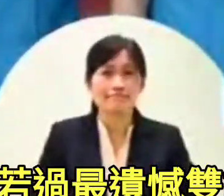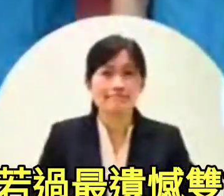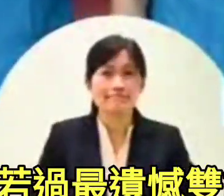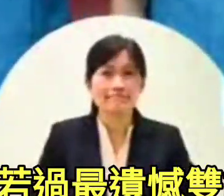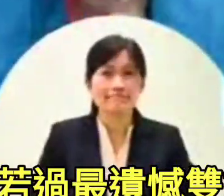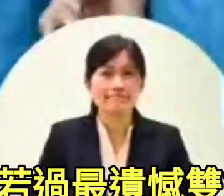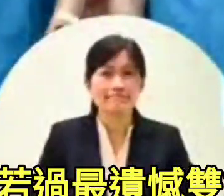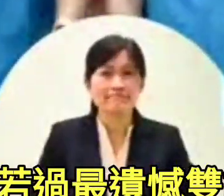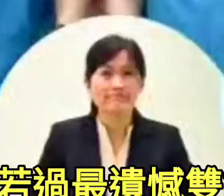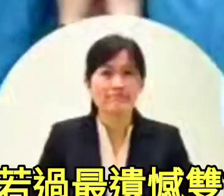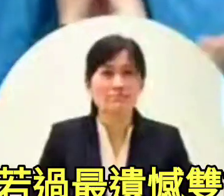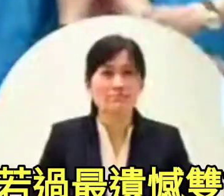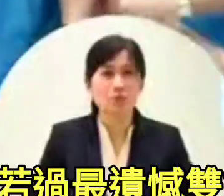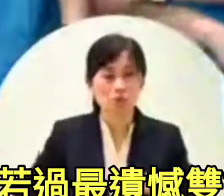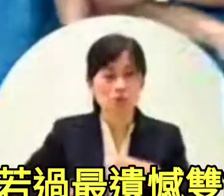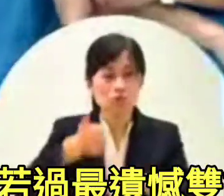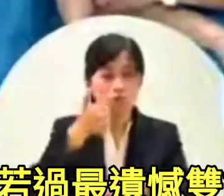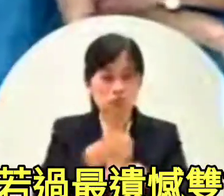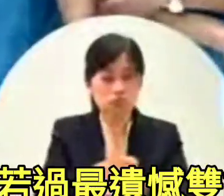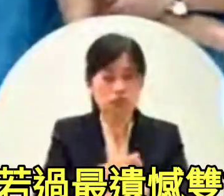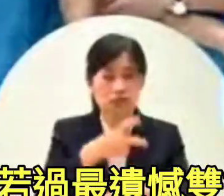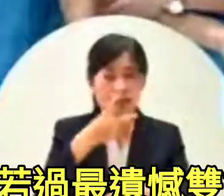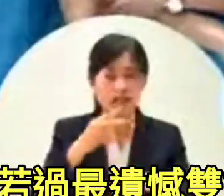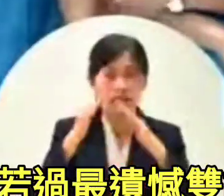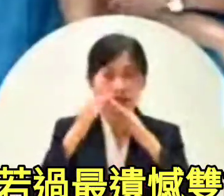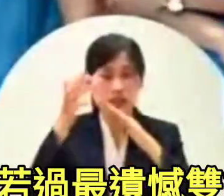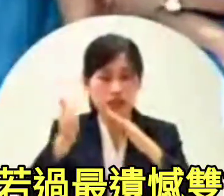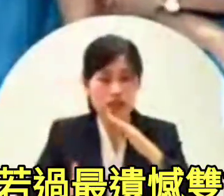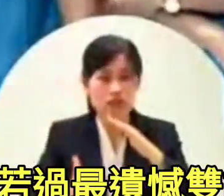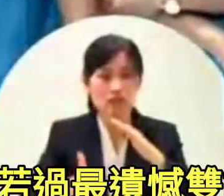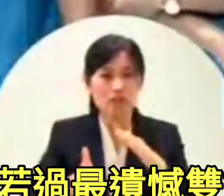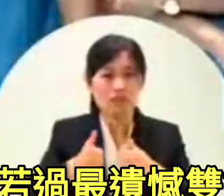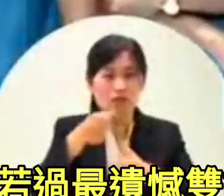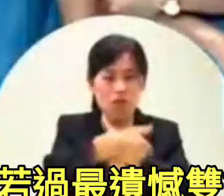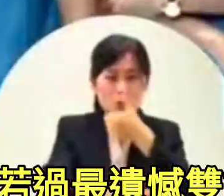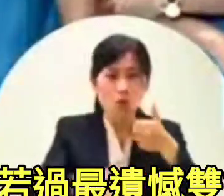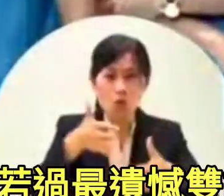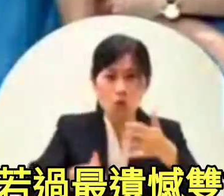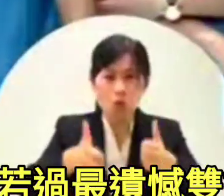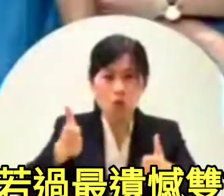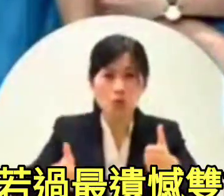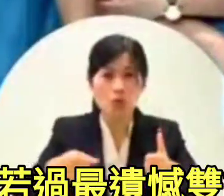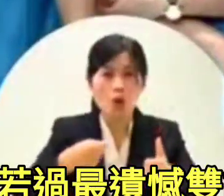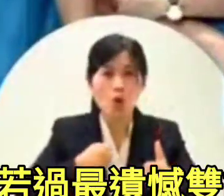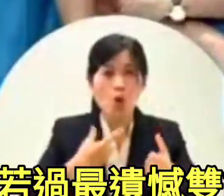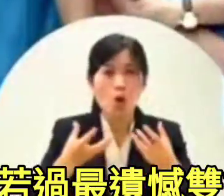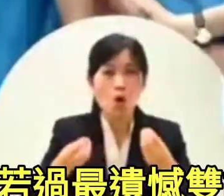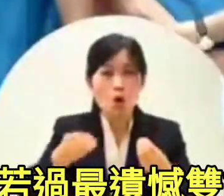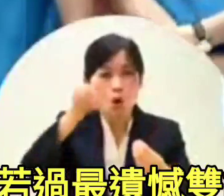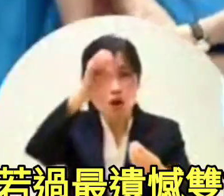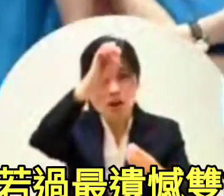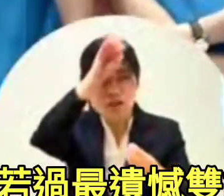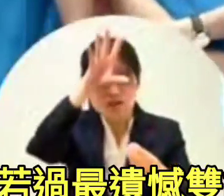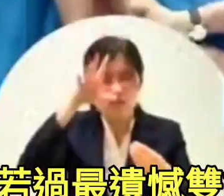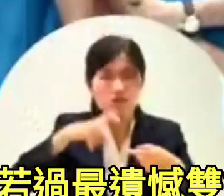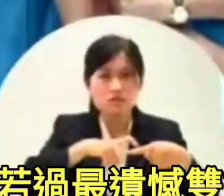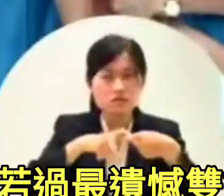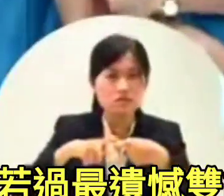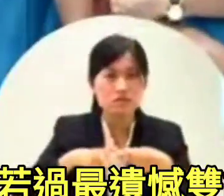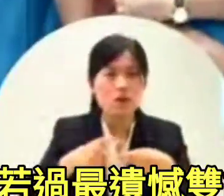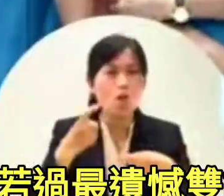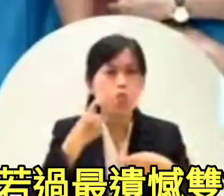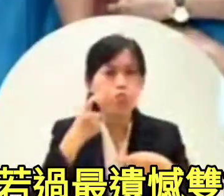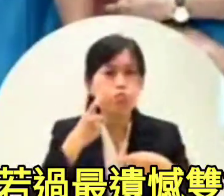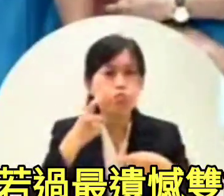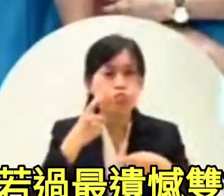来，主席、市长哈，各位局处所长，啊，这是我们无党联盟的哈，假设性在这边请